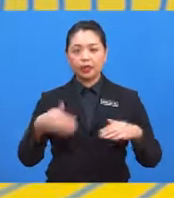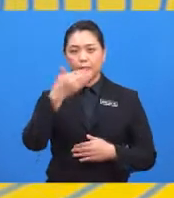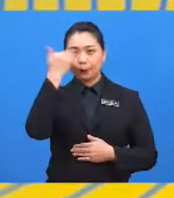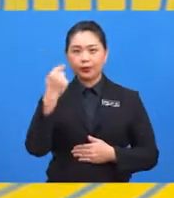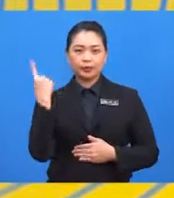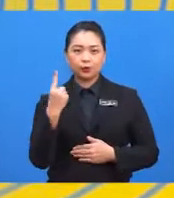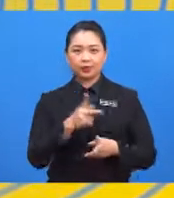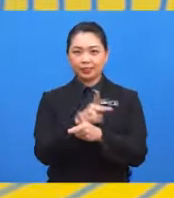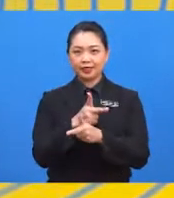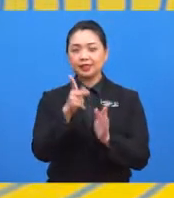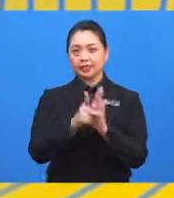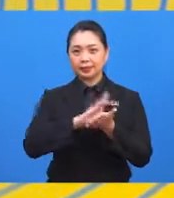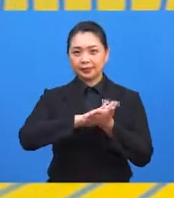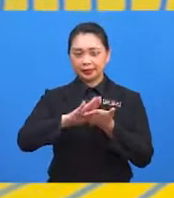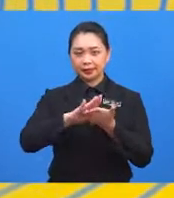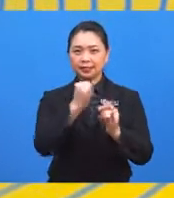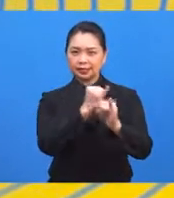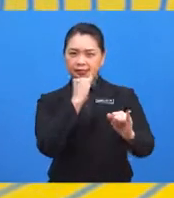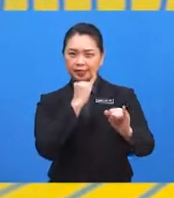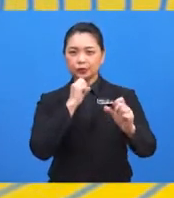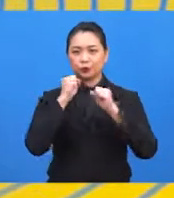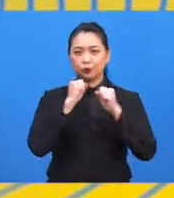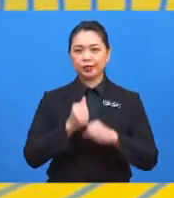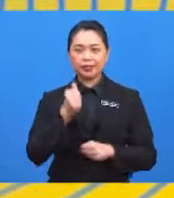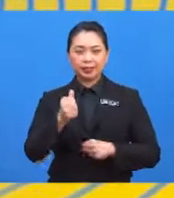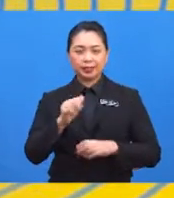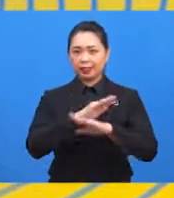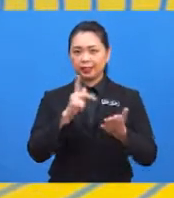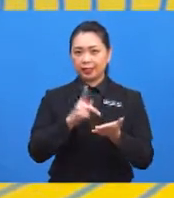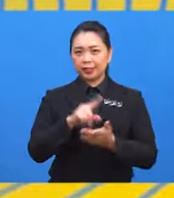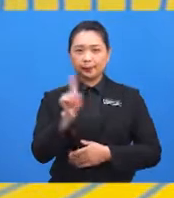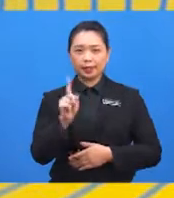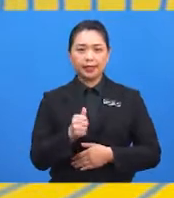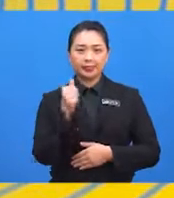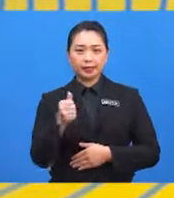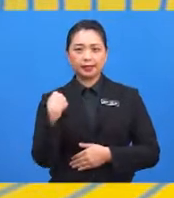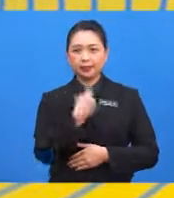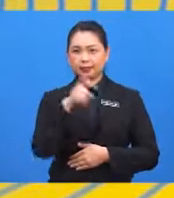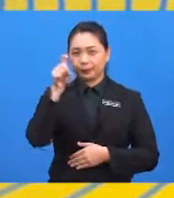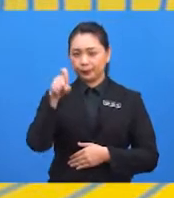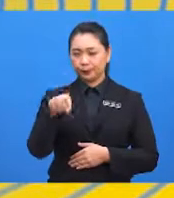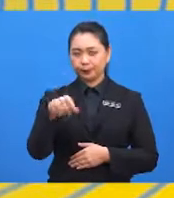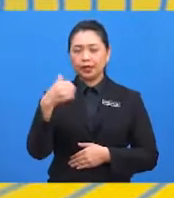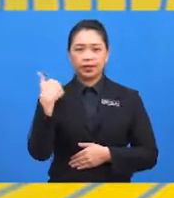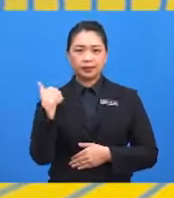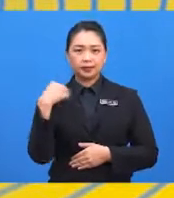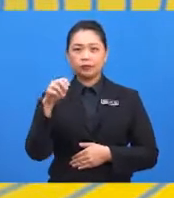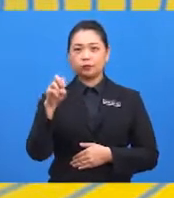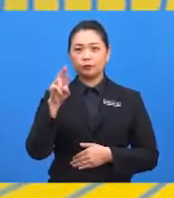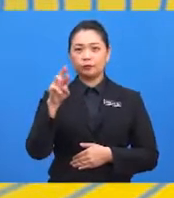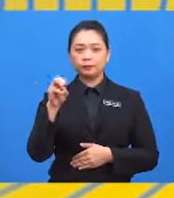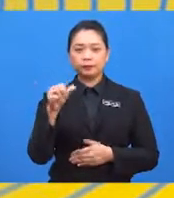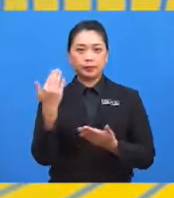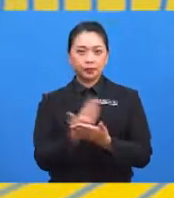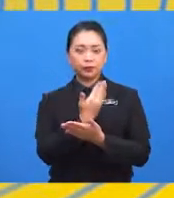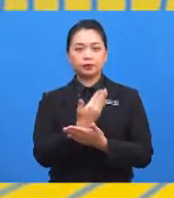jaga kebersihan dan jarak sosial anda. Tidak kira di mana anda berada, kita kena amalkan norma baru.